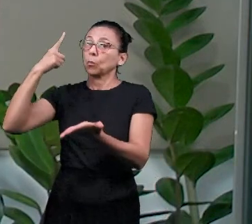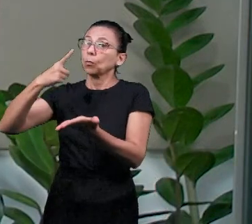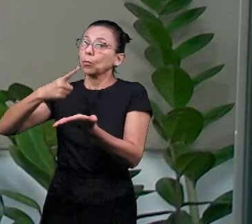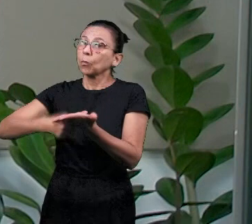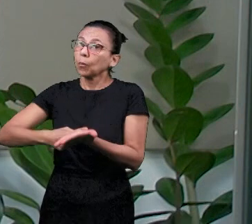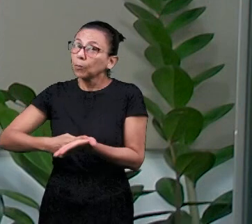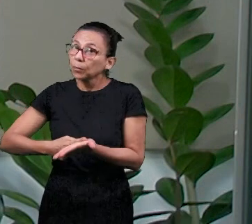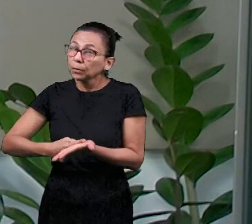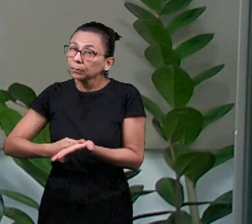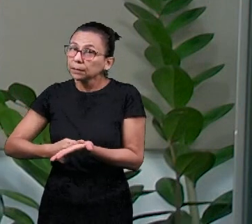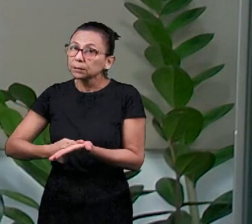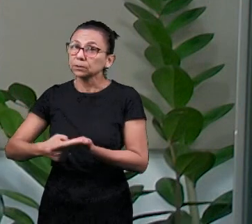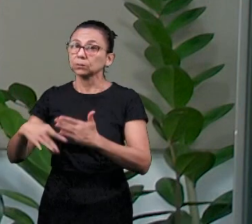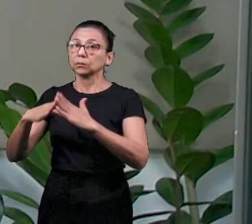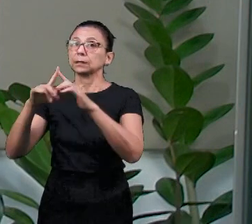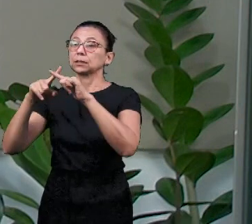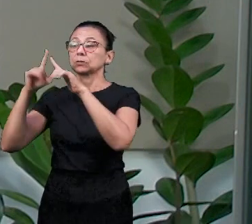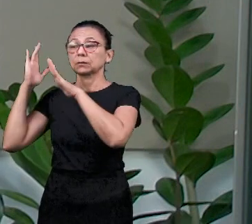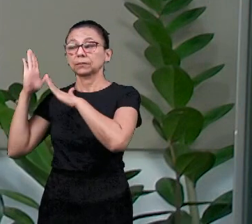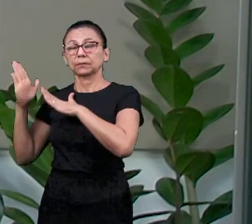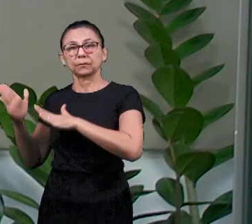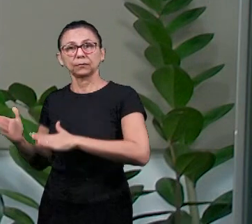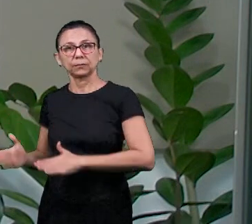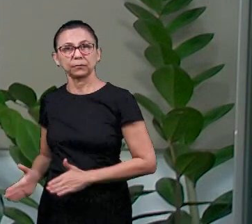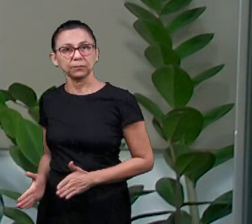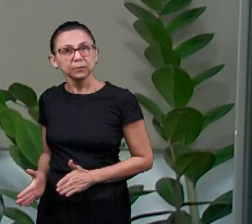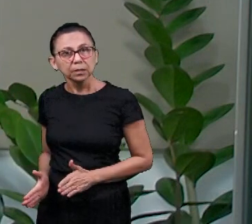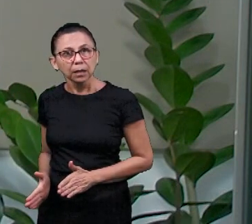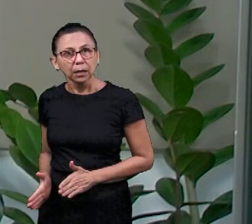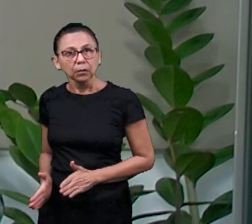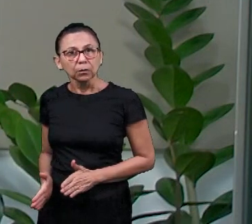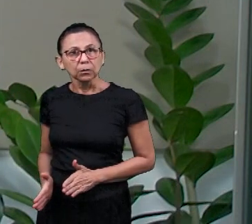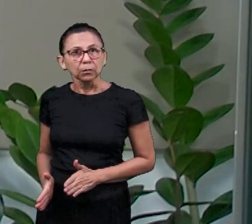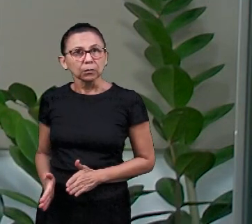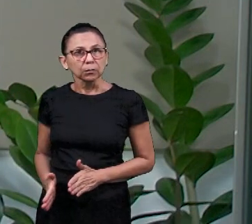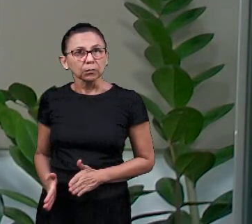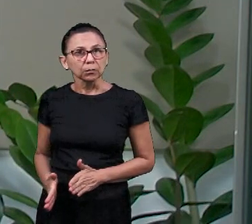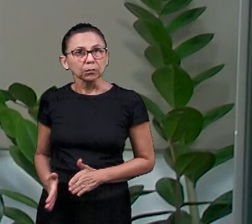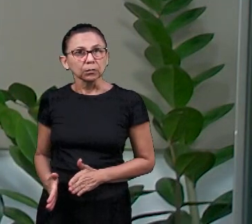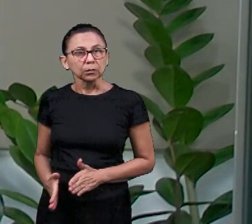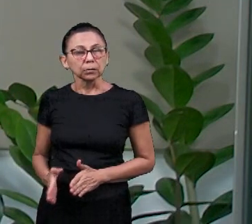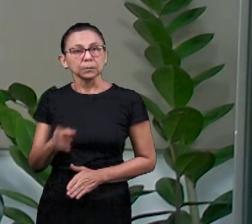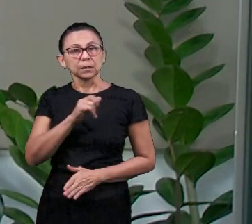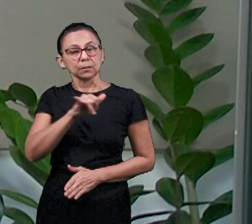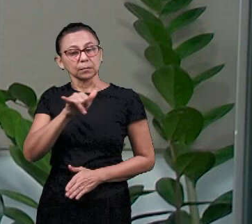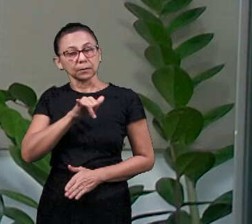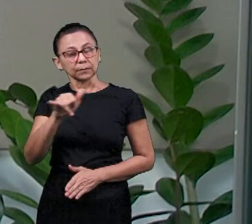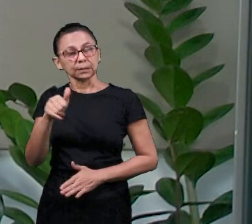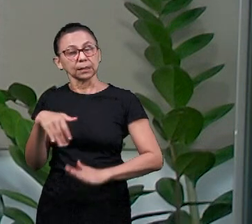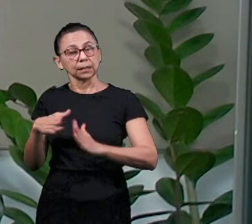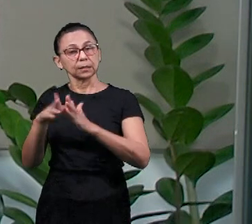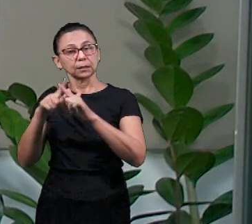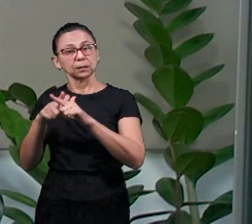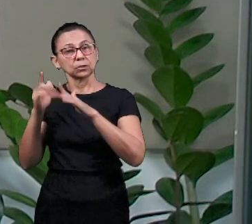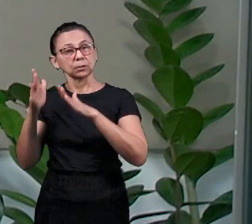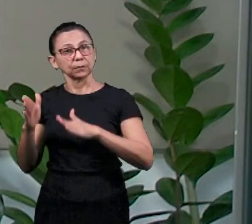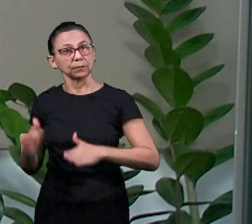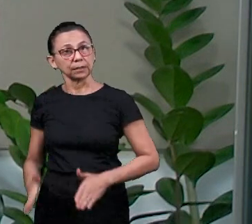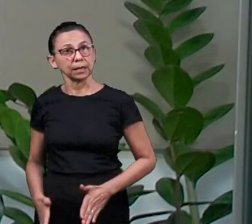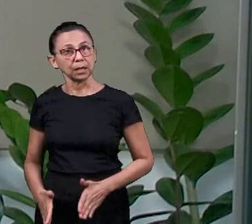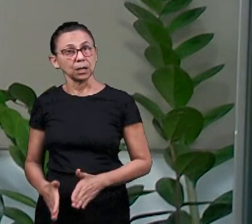l'Église de cette dernière heure, qu'elle n'entre pas dans cette période appelée d'apostasie. L'apostate, il y a